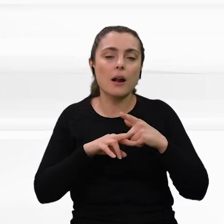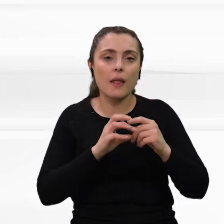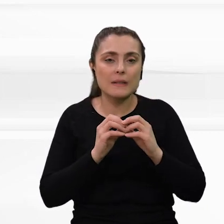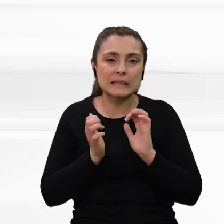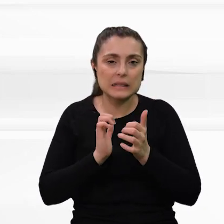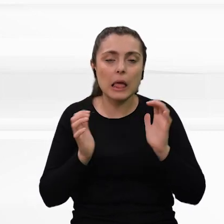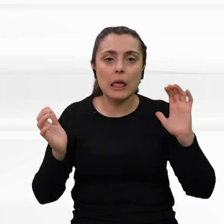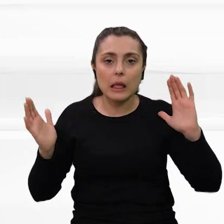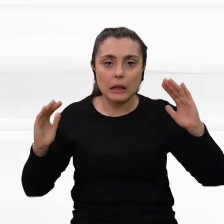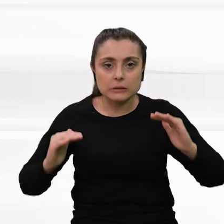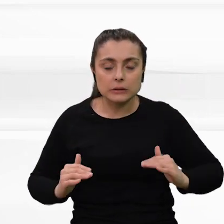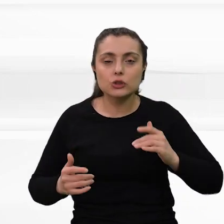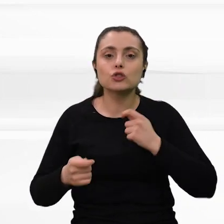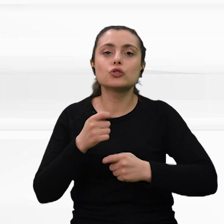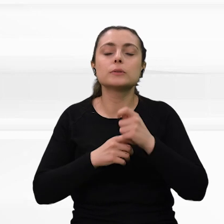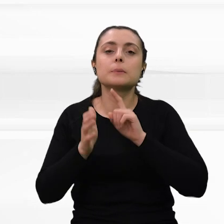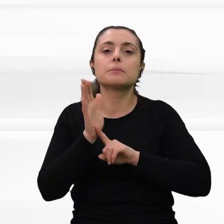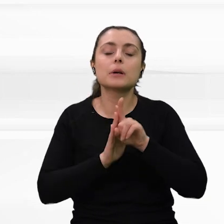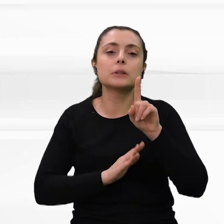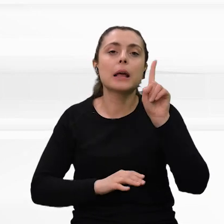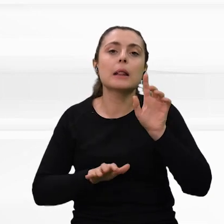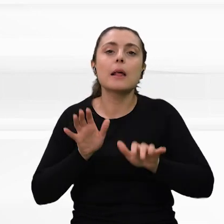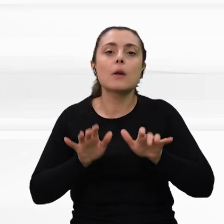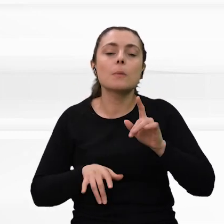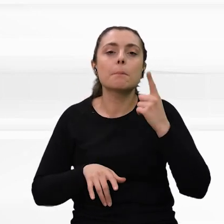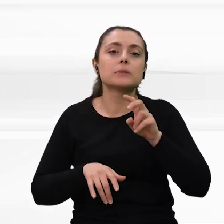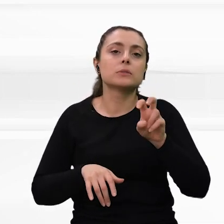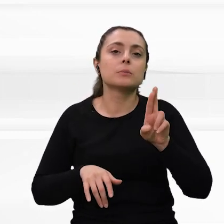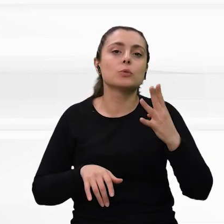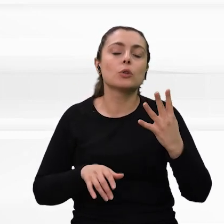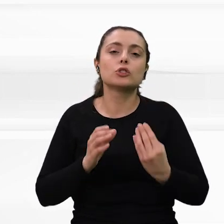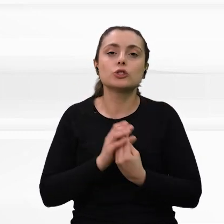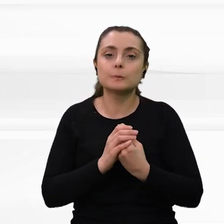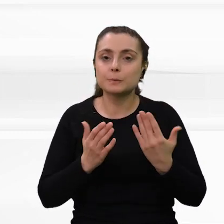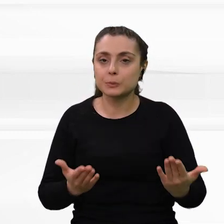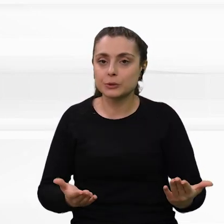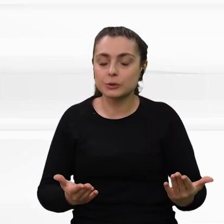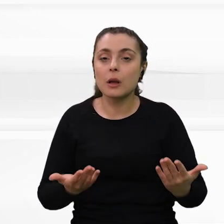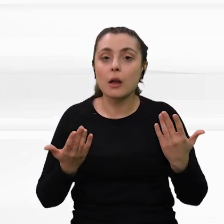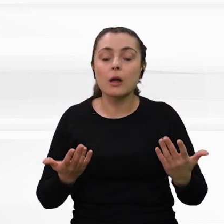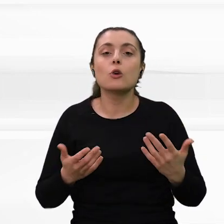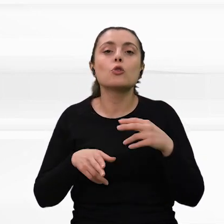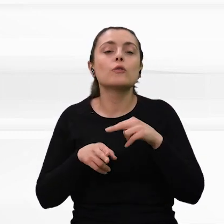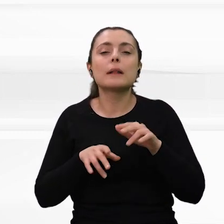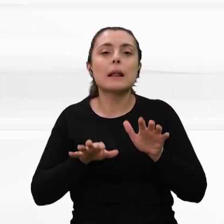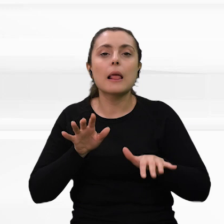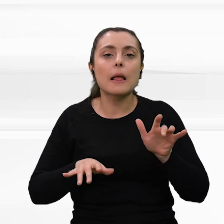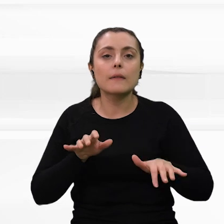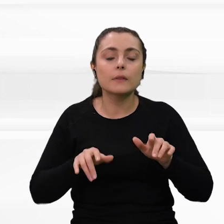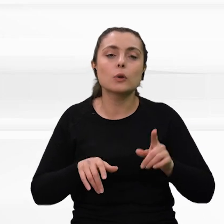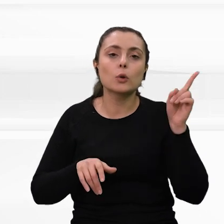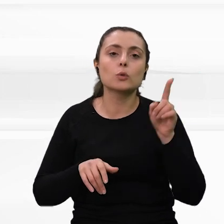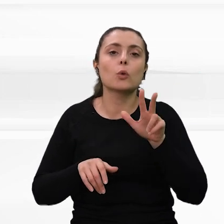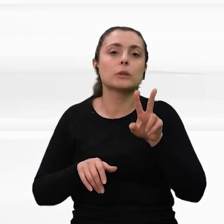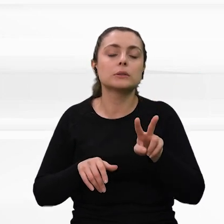sıkışmasını en aza indiren ticari anlamda başarılı ilk takdir olarak 1874'te ortaya çıkmıştır ancak kıranta klavyesi ile